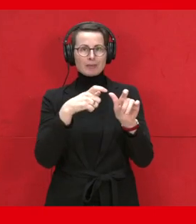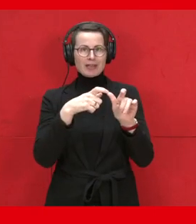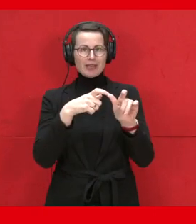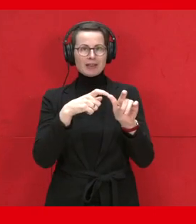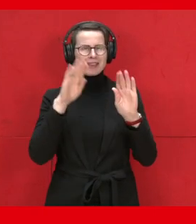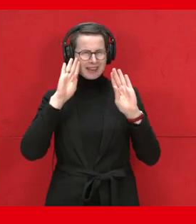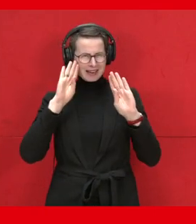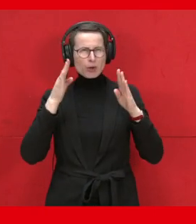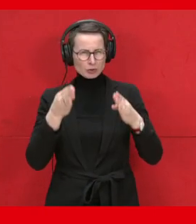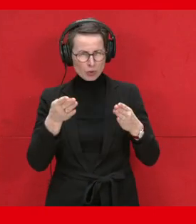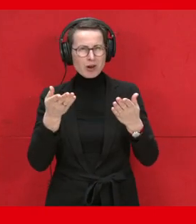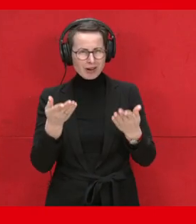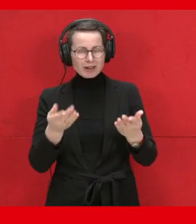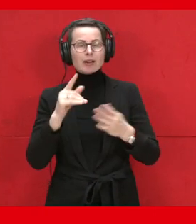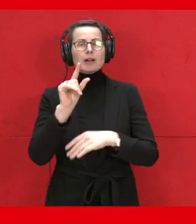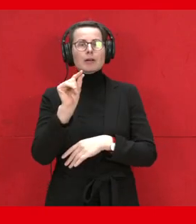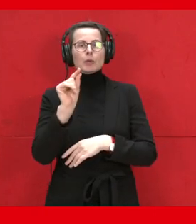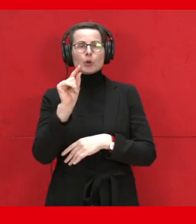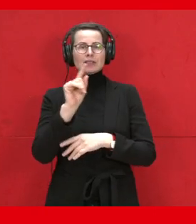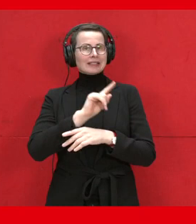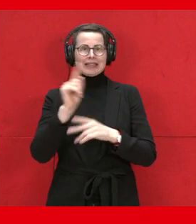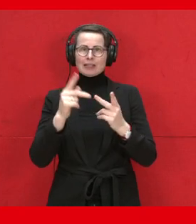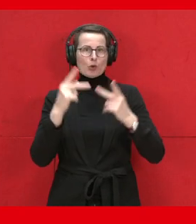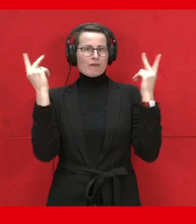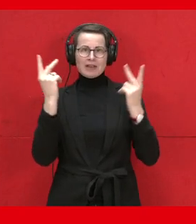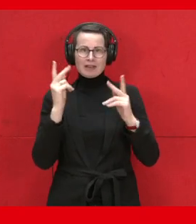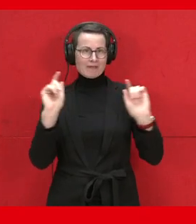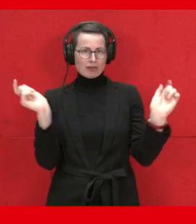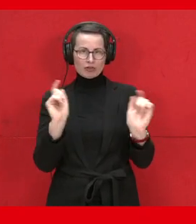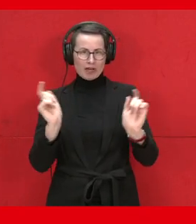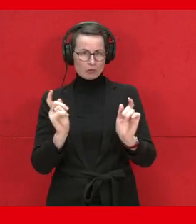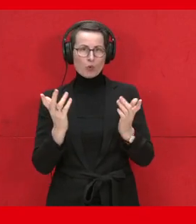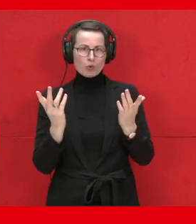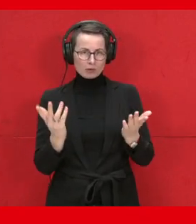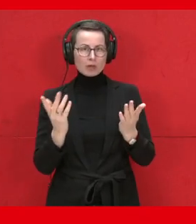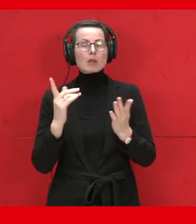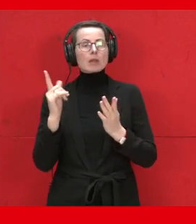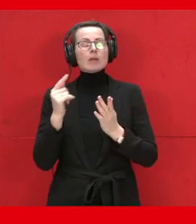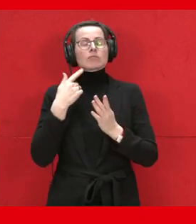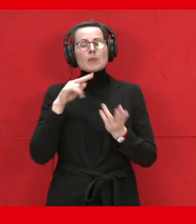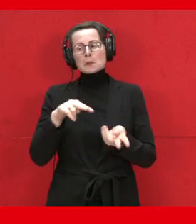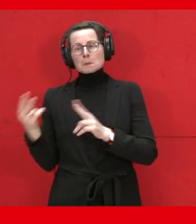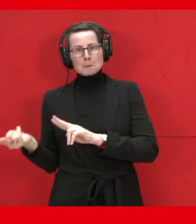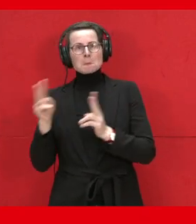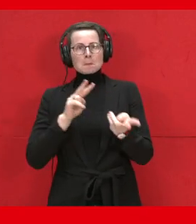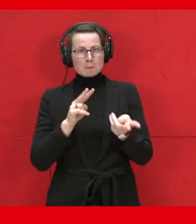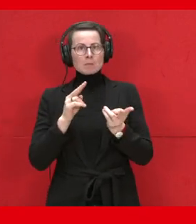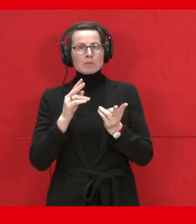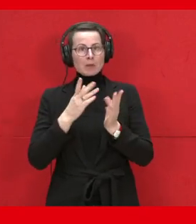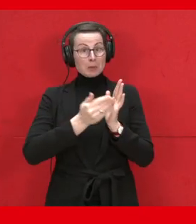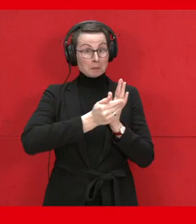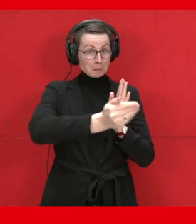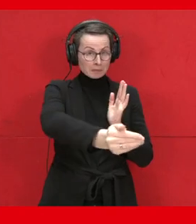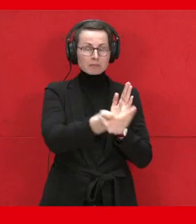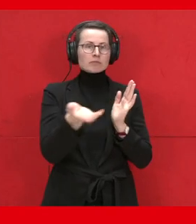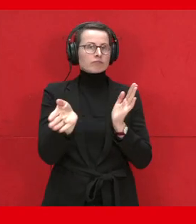Wort Klausur sagt schon, das ist normalerweise eine nicht öffentliche Veranstaltung. Das werden wir auch überwiegend so halten und dabei einige